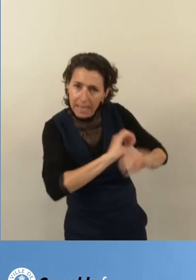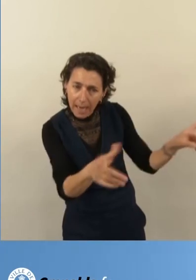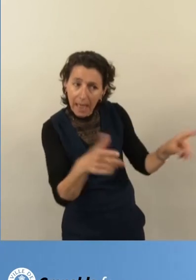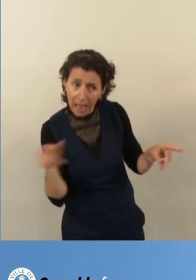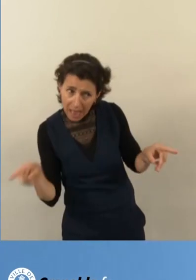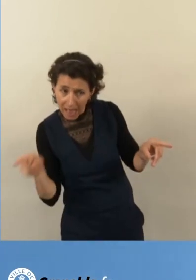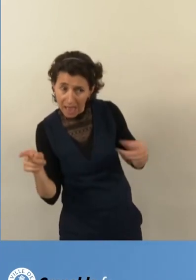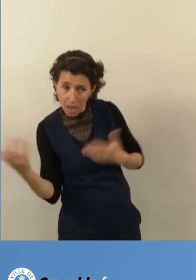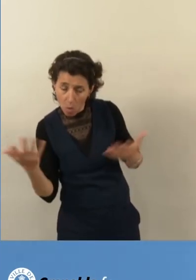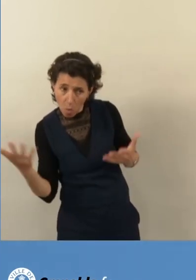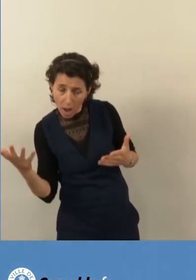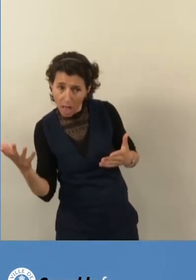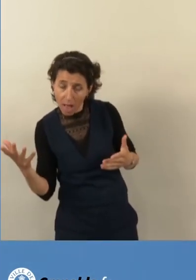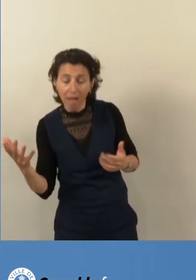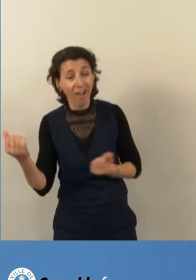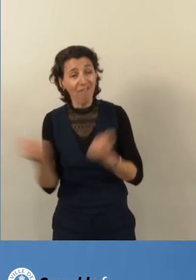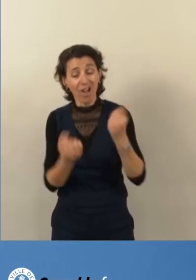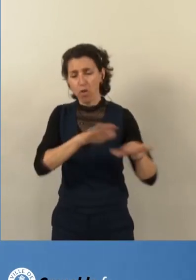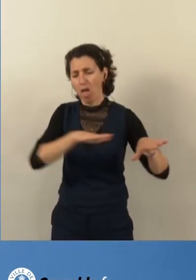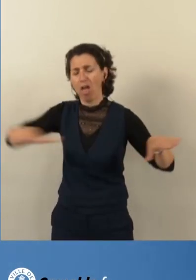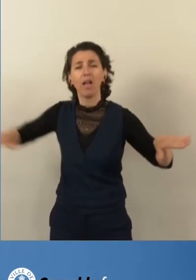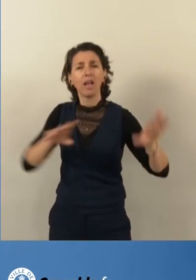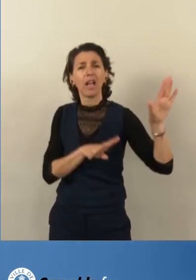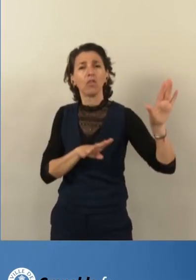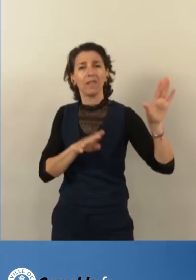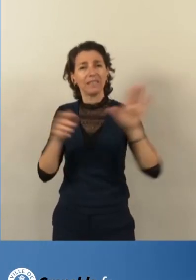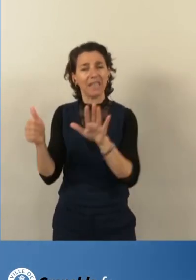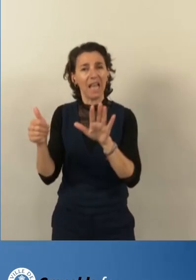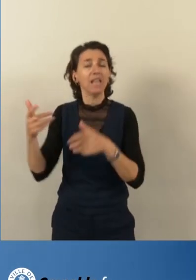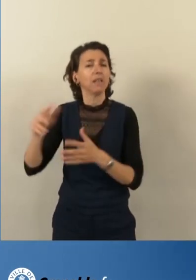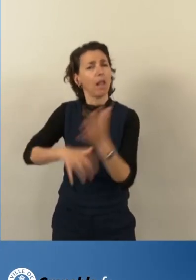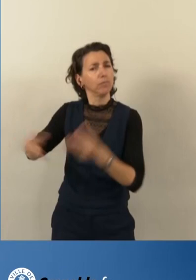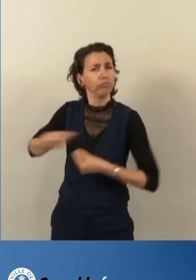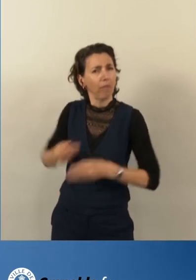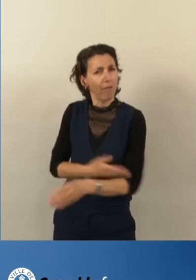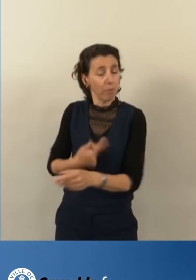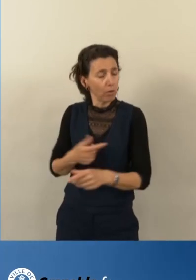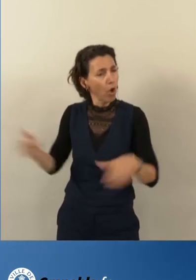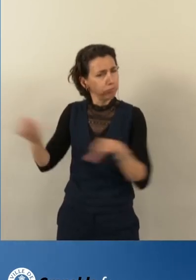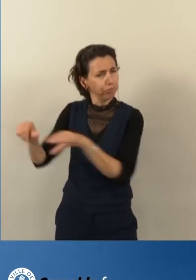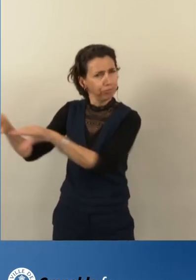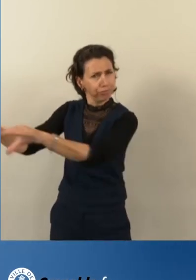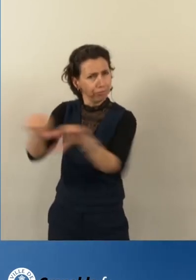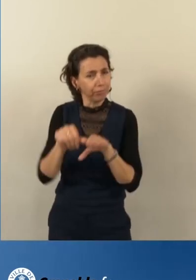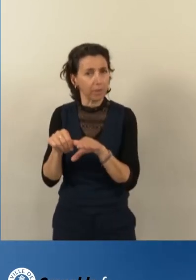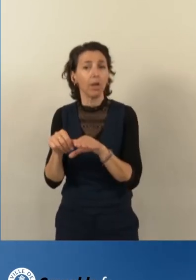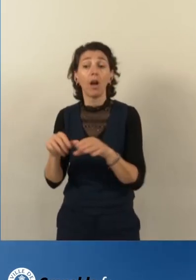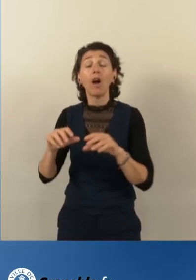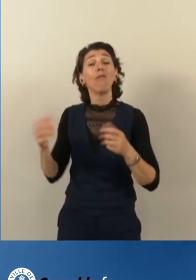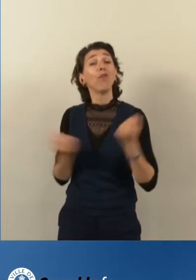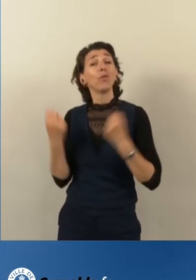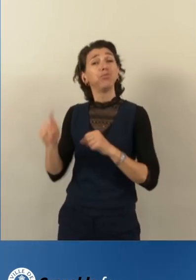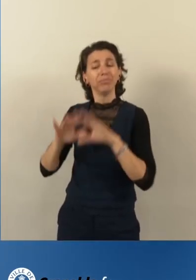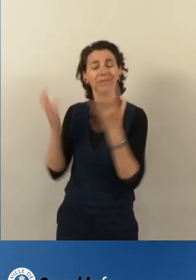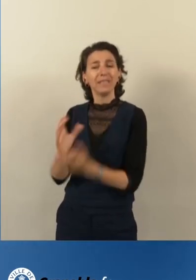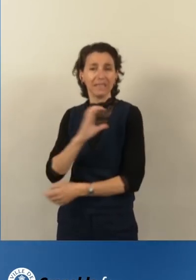consommation des 96 véhicules dont la liste m'avait été donnée et pas un de plus qui concerne les véhicules du CCAS et de la